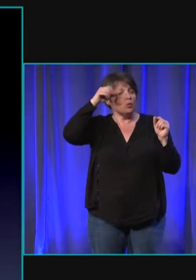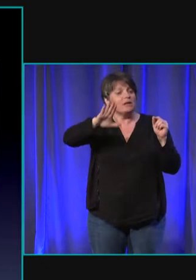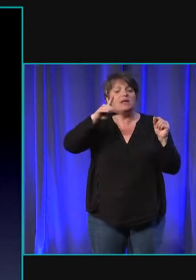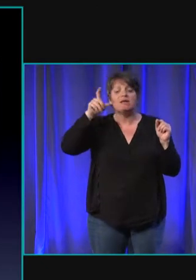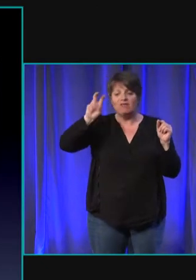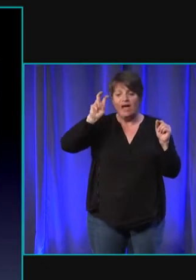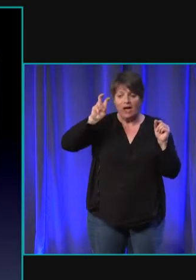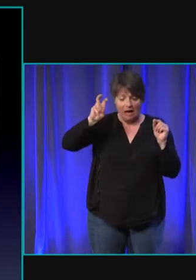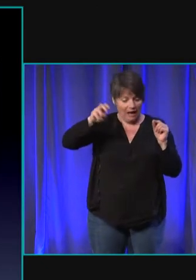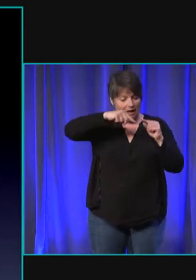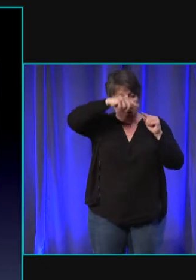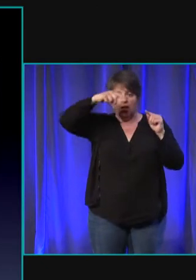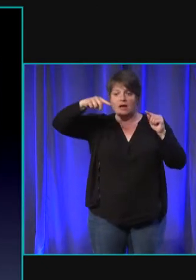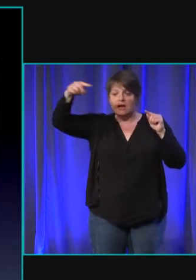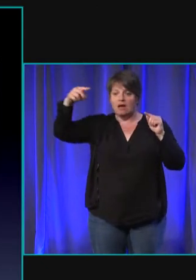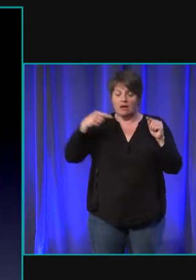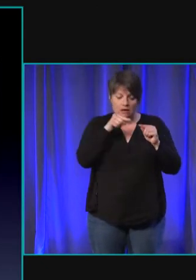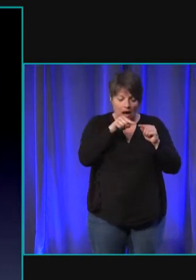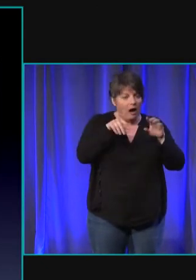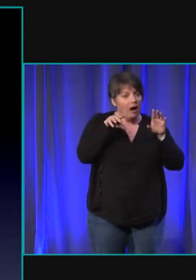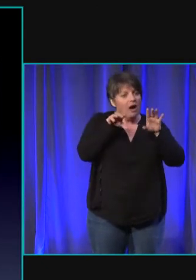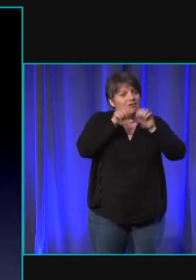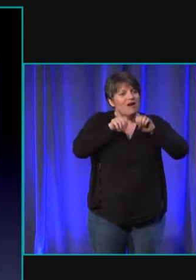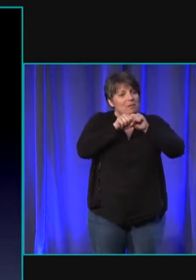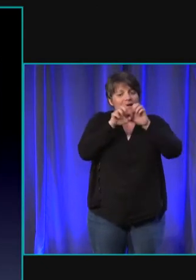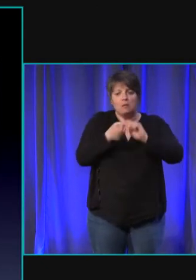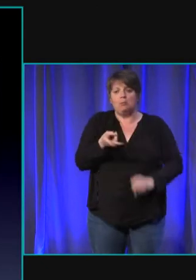cette phosphocréatine, elle est beaucoup plus rapide